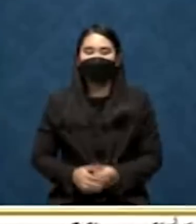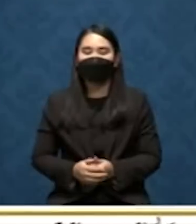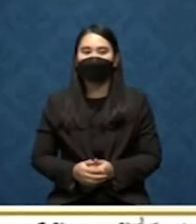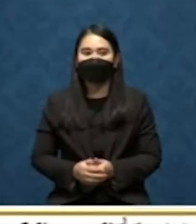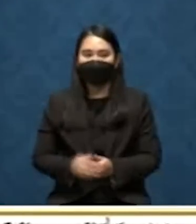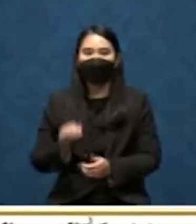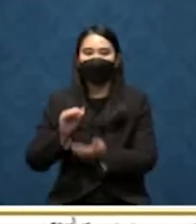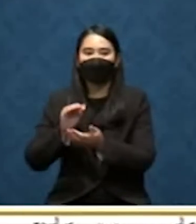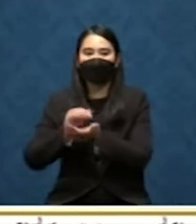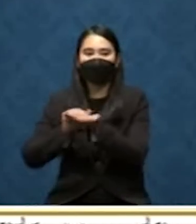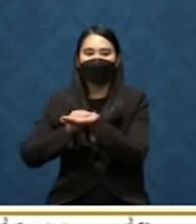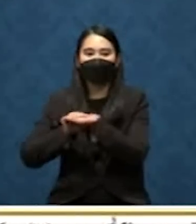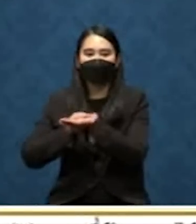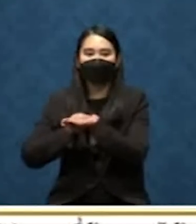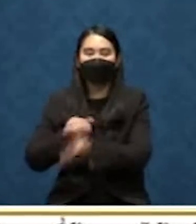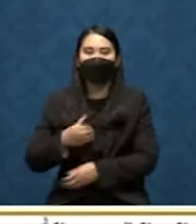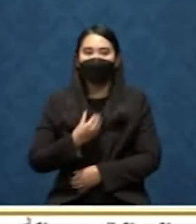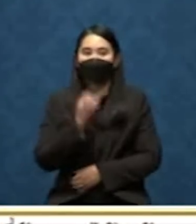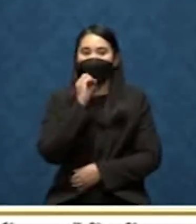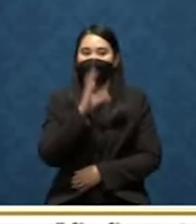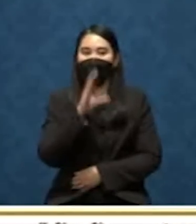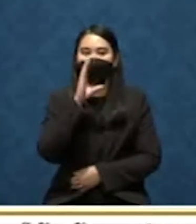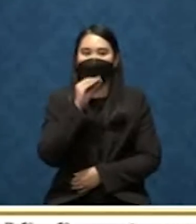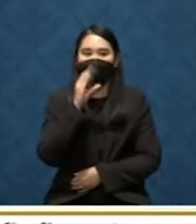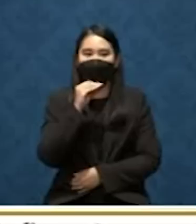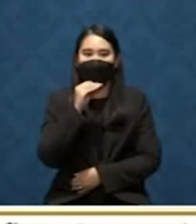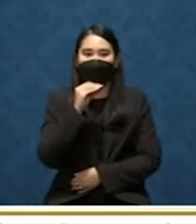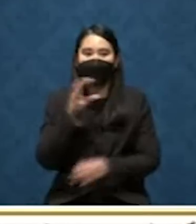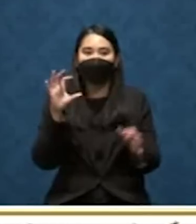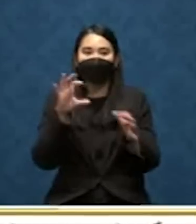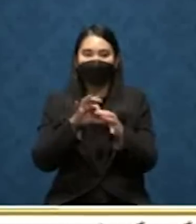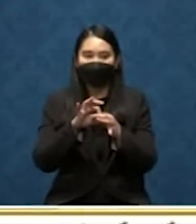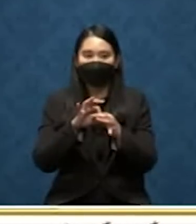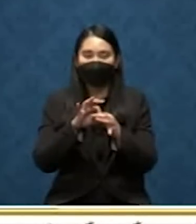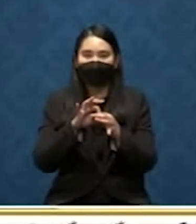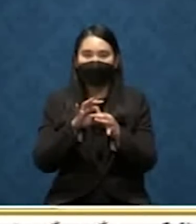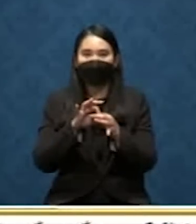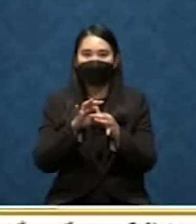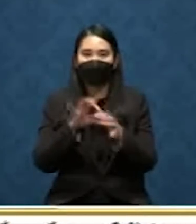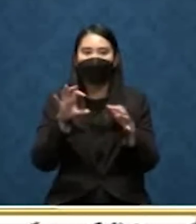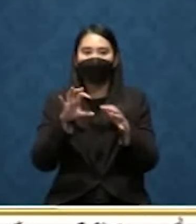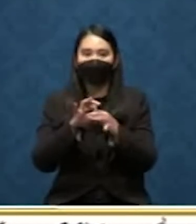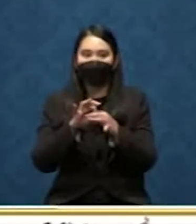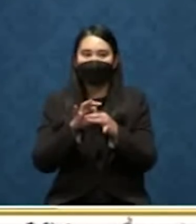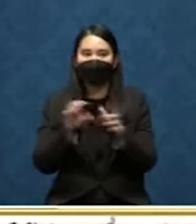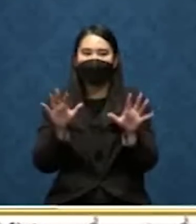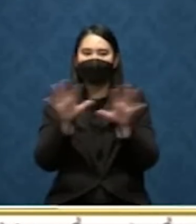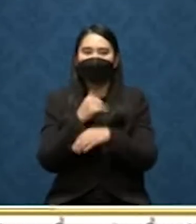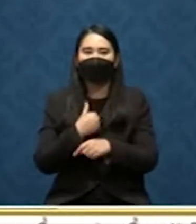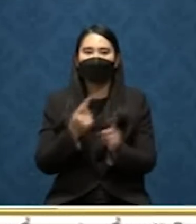ผมขอลองไabอะไรที่จะพาดพิ่งทั้ทั้ที่ก็แ่เป็การแอบอ่าง